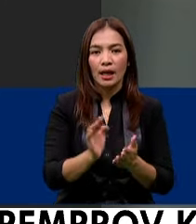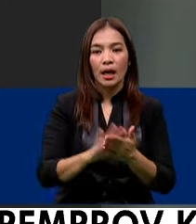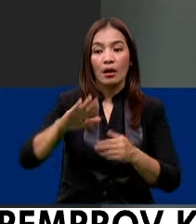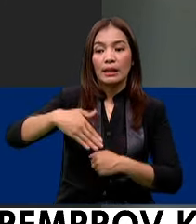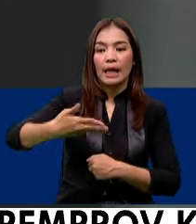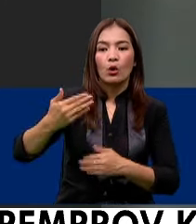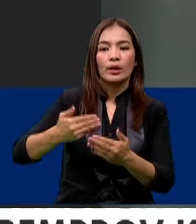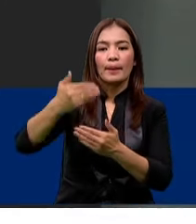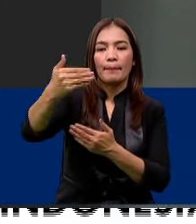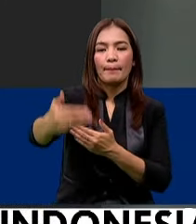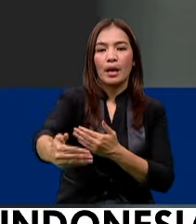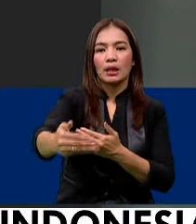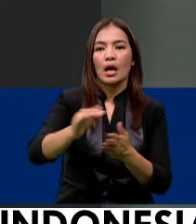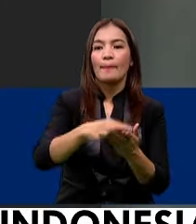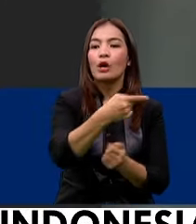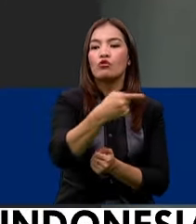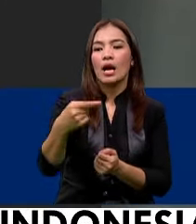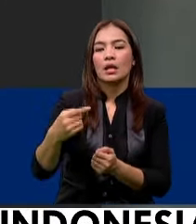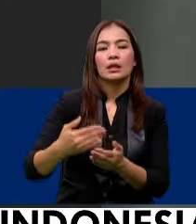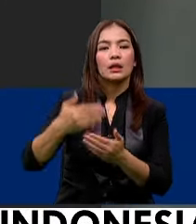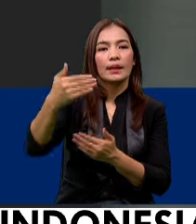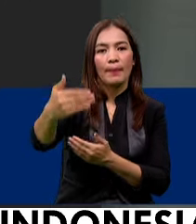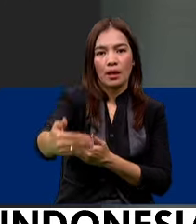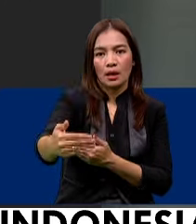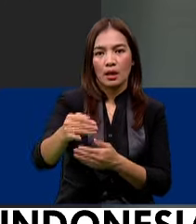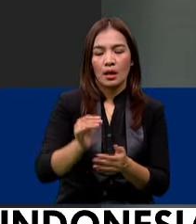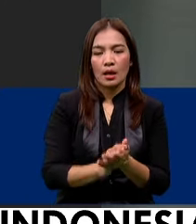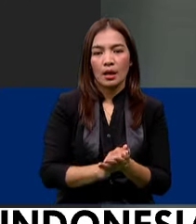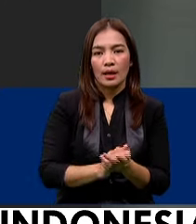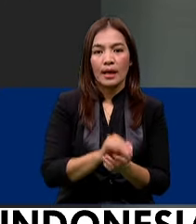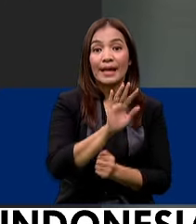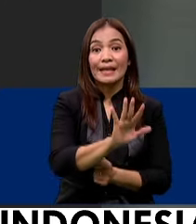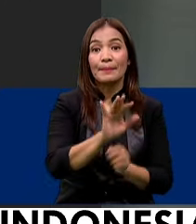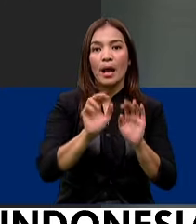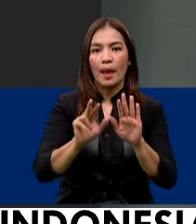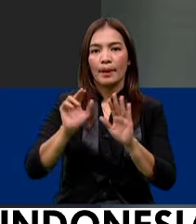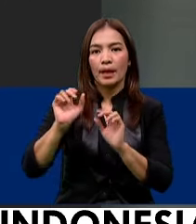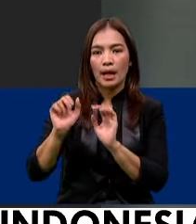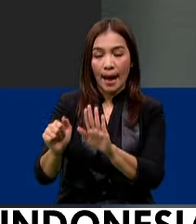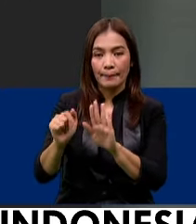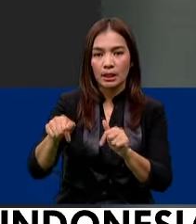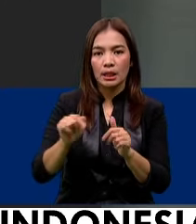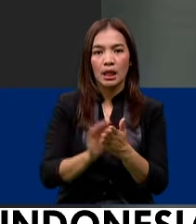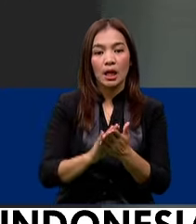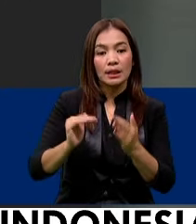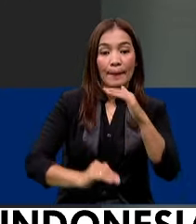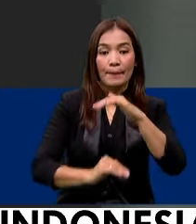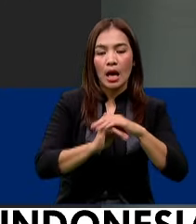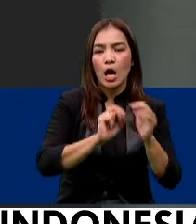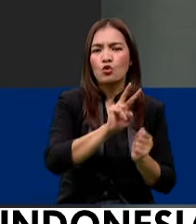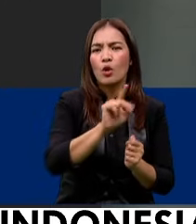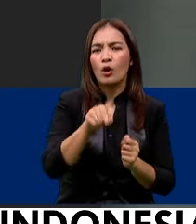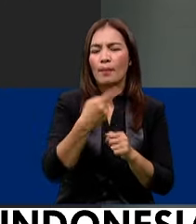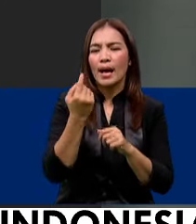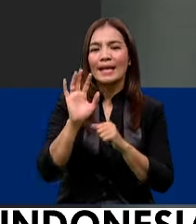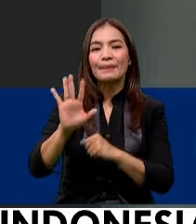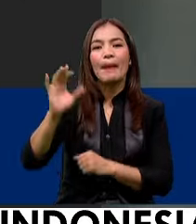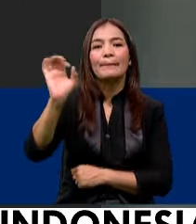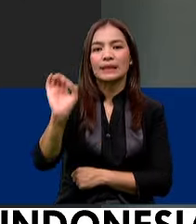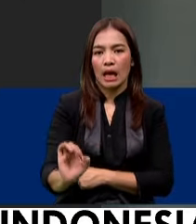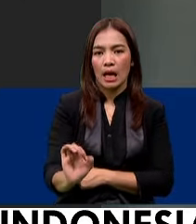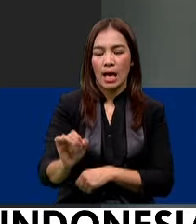686 triliun dari basel-nya 586 nah eh itu sampai 2,9% sih sebenarnya defisitnya eh Bung Leo